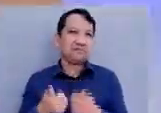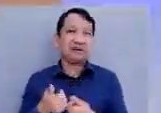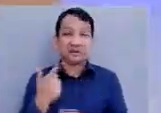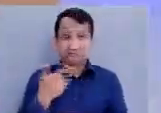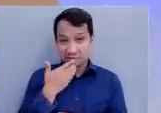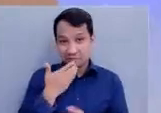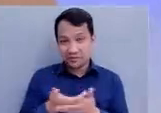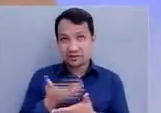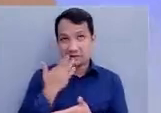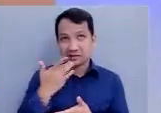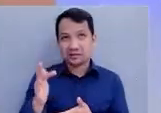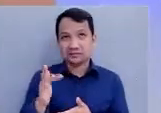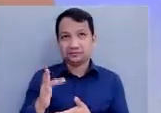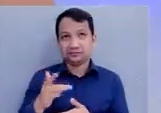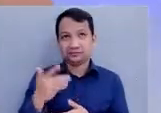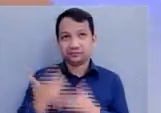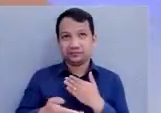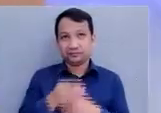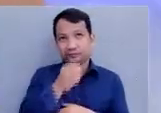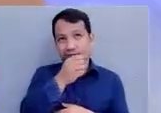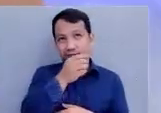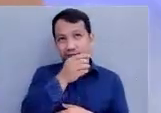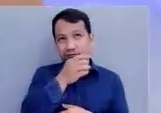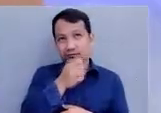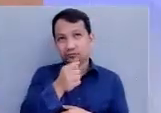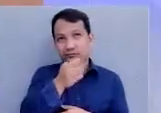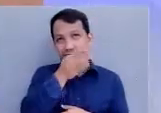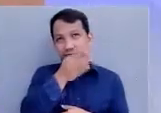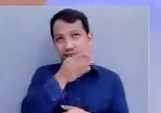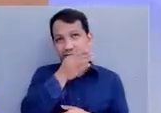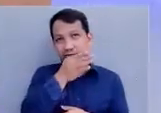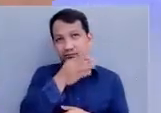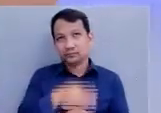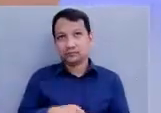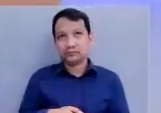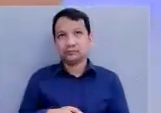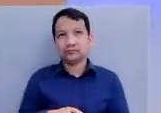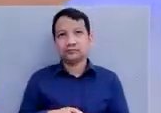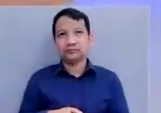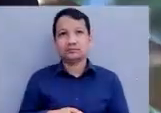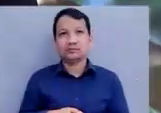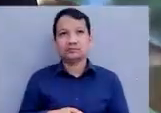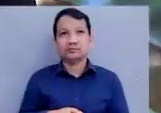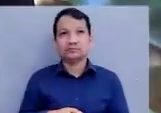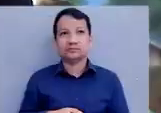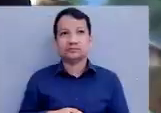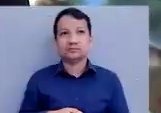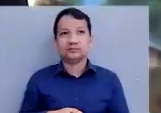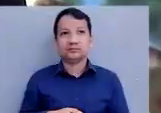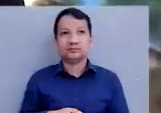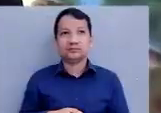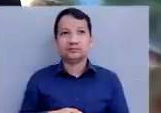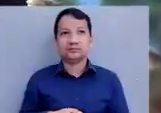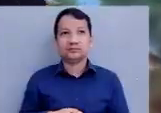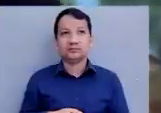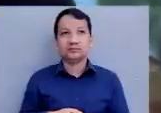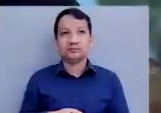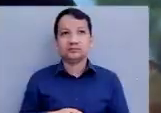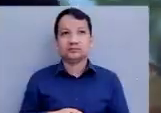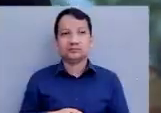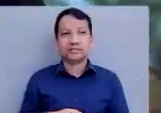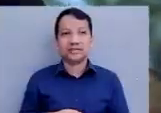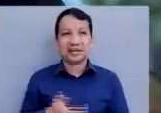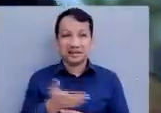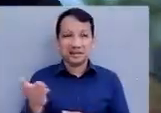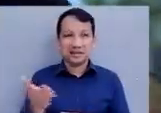aming masarap na agahan nabusog na naman tayo pwede pang ah kahit hapunan kasi ang sarap talaga O Adol